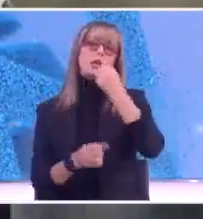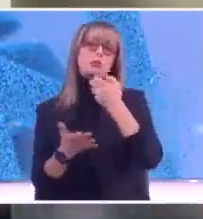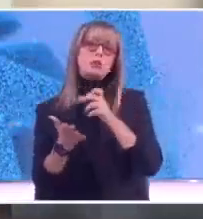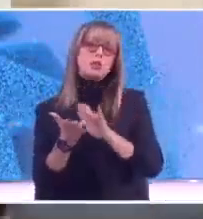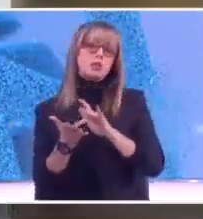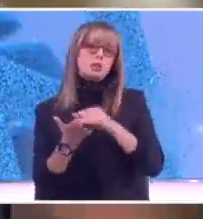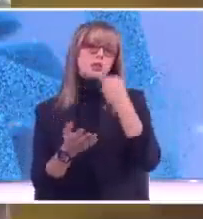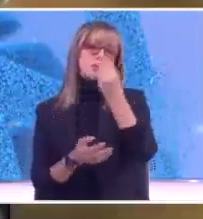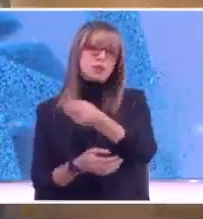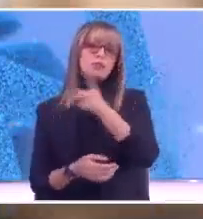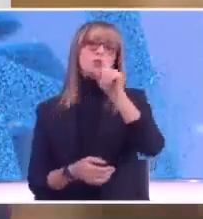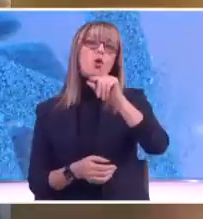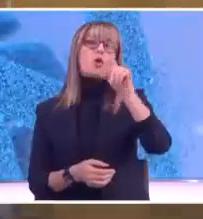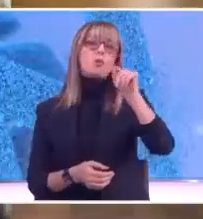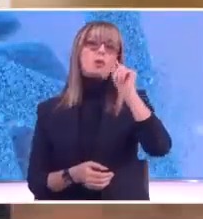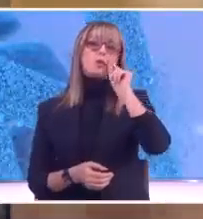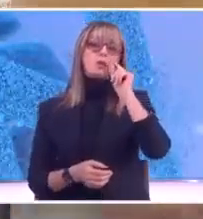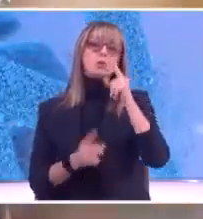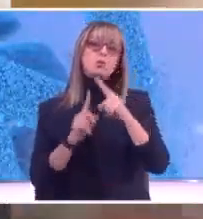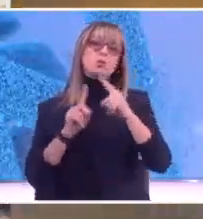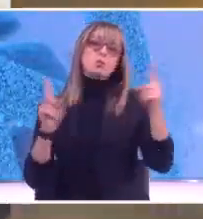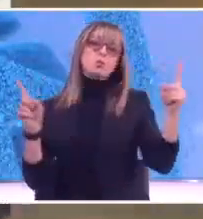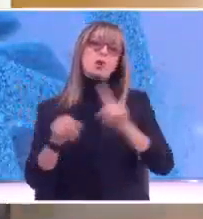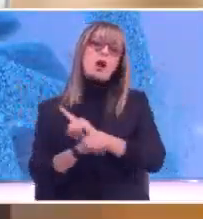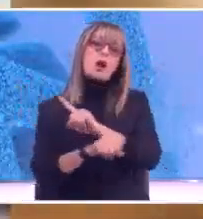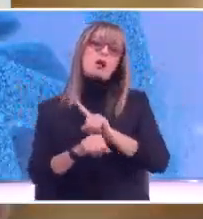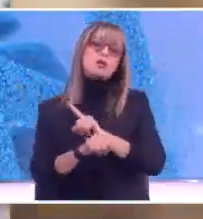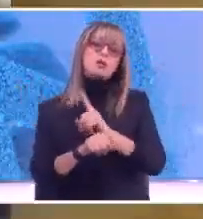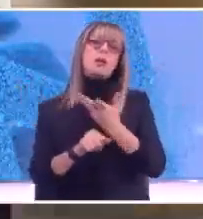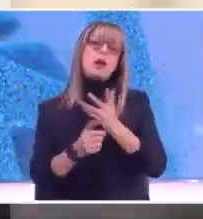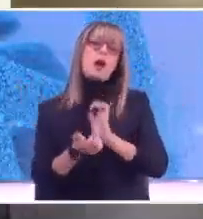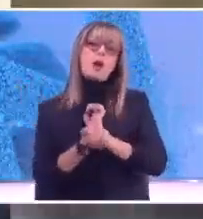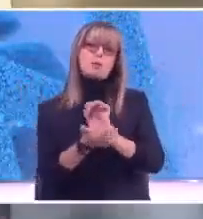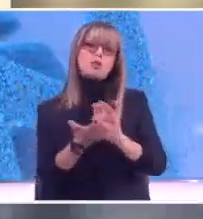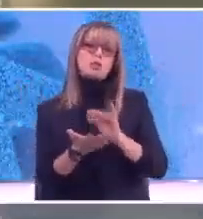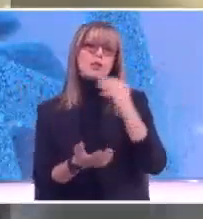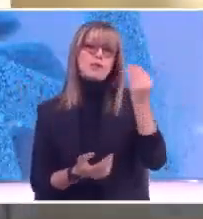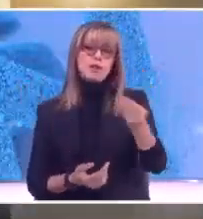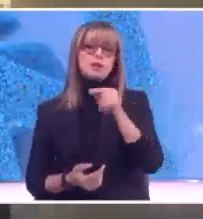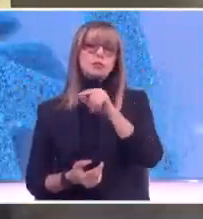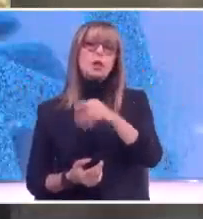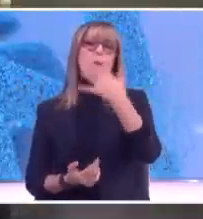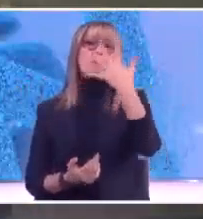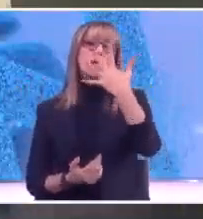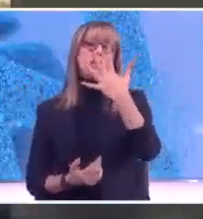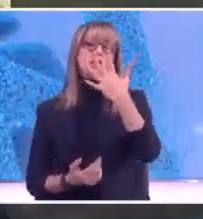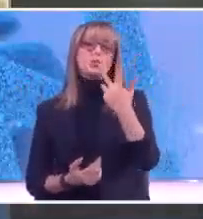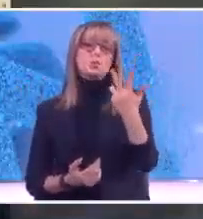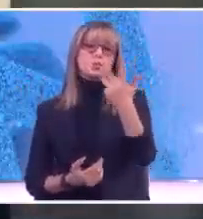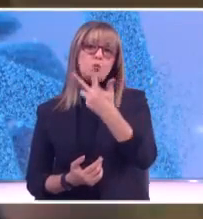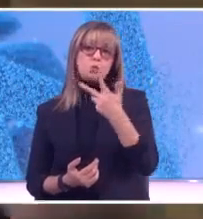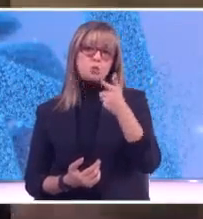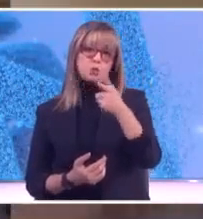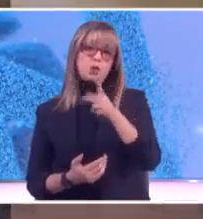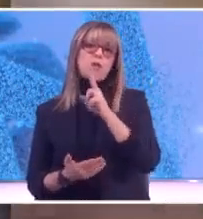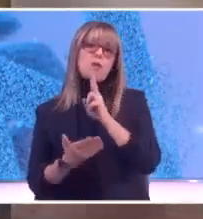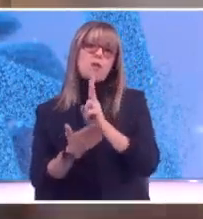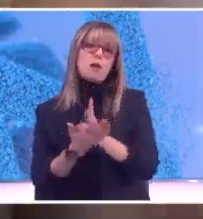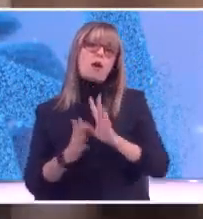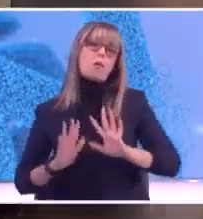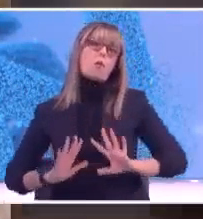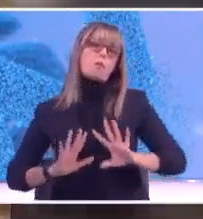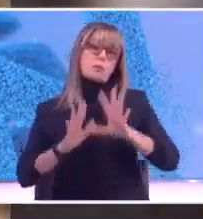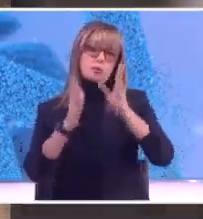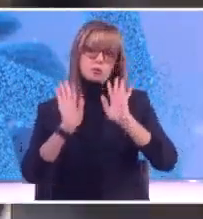çıkmış, 11 kişi ise uzun süreli hapis cezasına çarptırılmıştı. Söz konusu 5 kişiden 3'ü hakkında karar